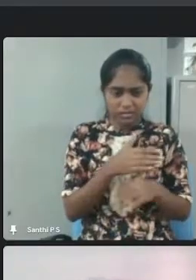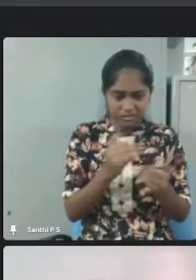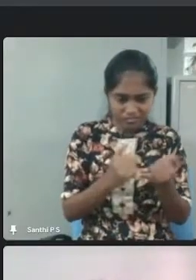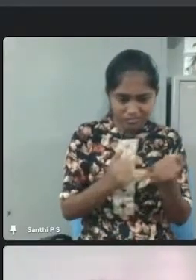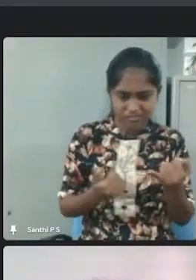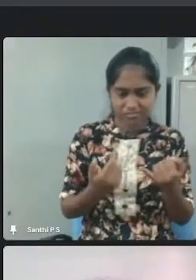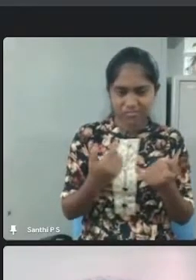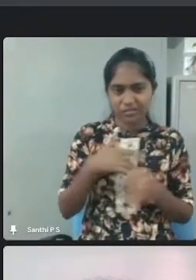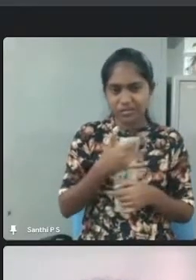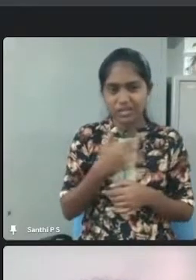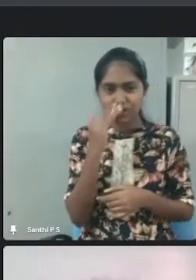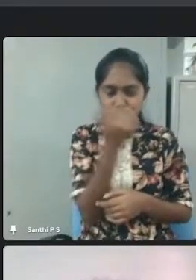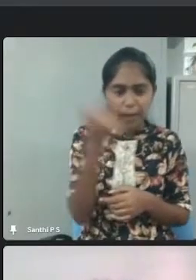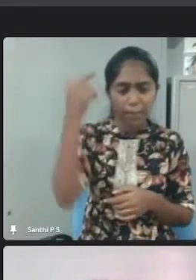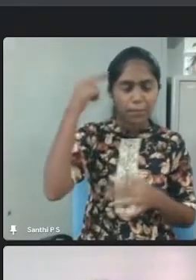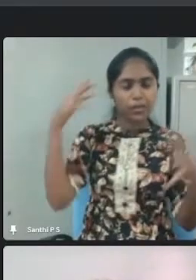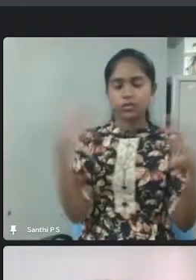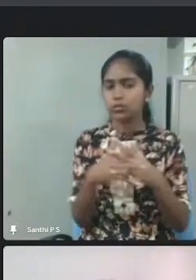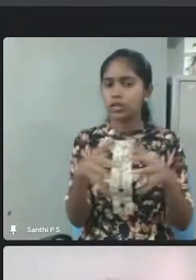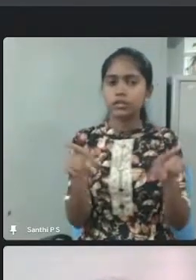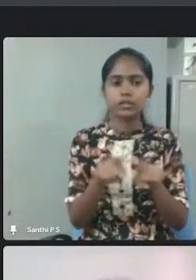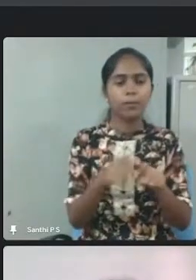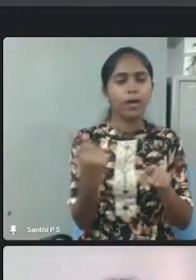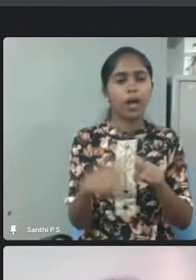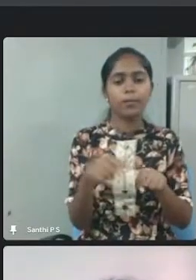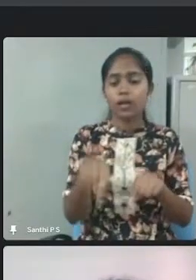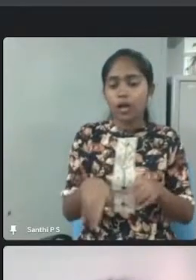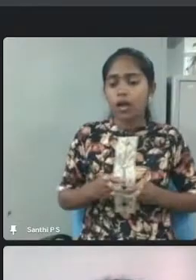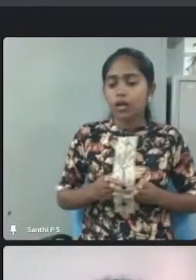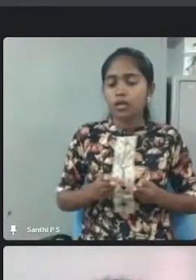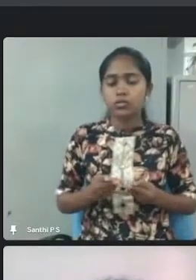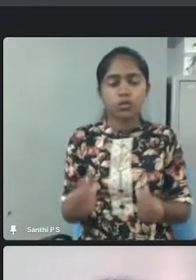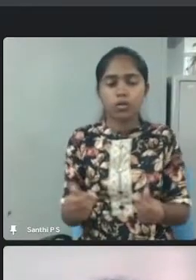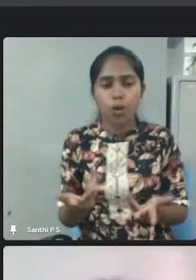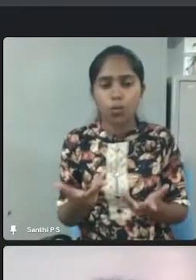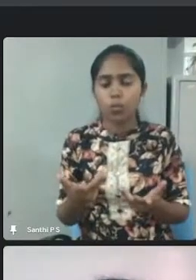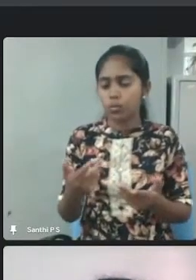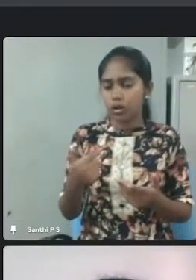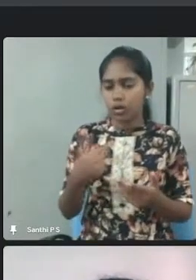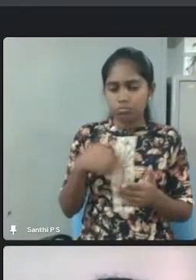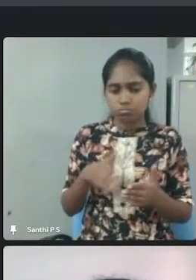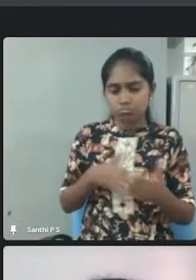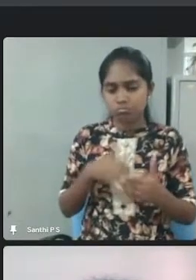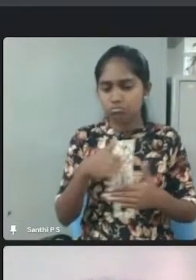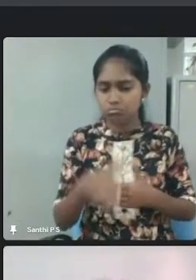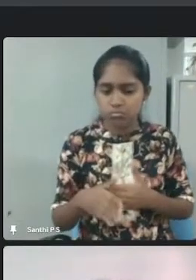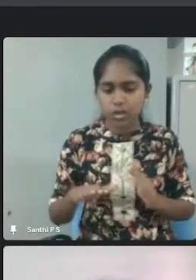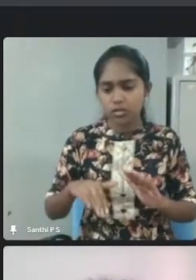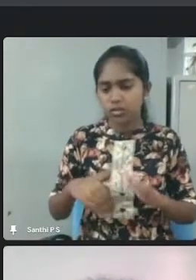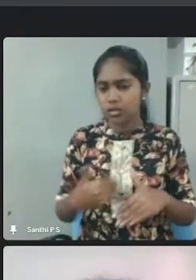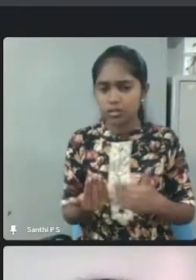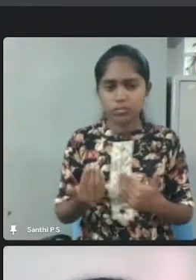നിന്നുണ്ടാകുന്ന മാനസിക സംഘർഷവും അതുമൂലം ഞാൻ ഇതിൽ നിന്ന് പുറകോട്ട് പോകുകയും ചെയ്യുകയാണെങ്കിൽ ഞാൻ ഇനി മുതൽ കാണുന്നില്ല,